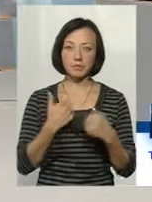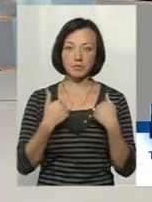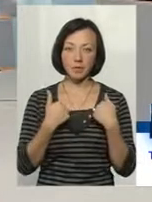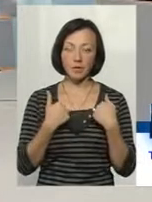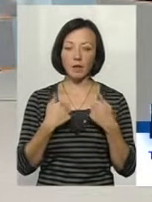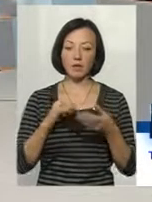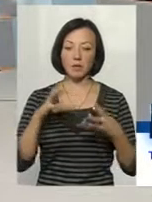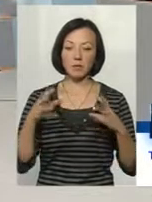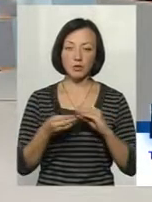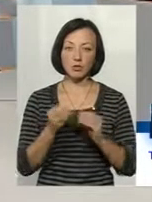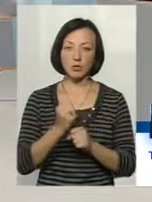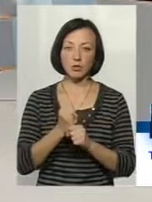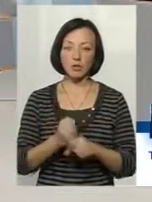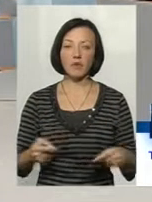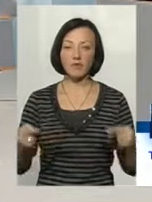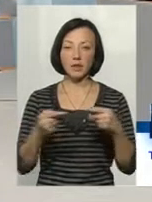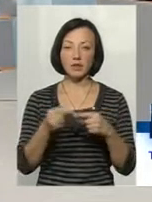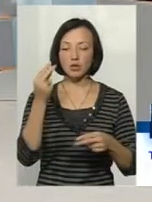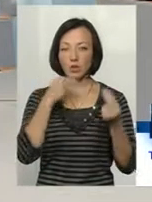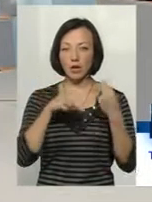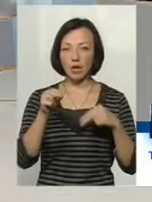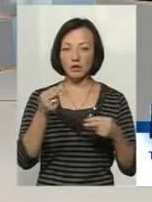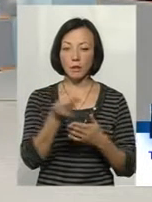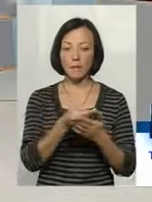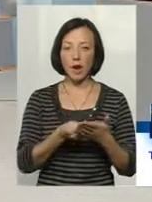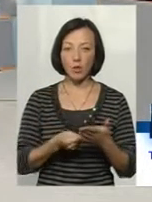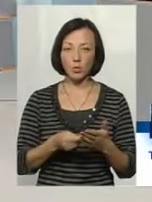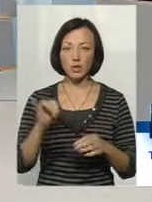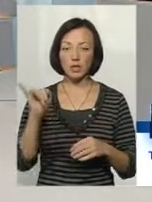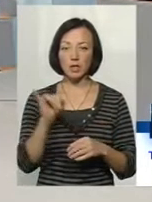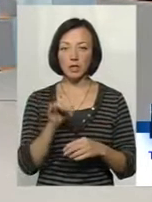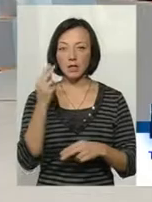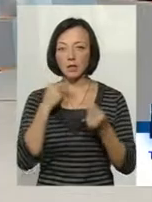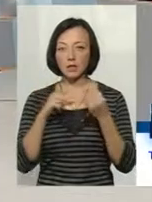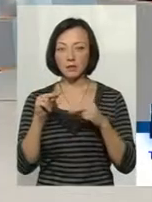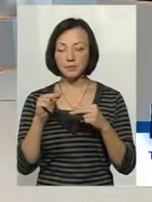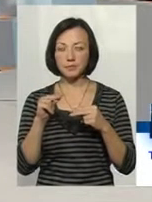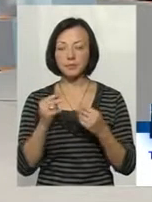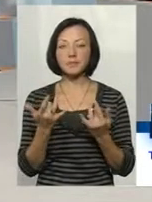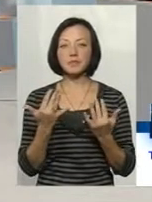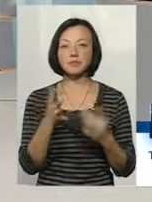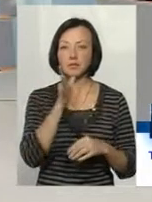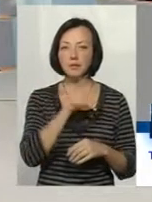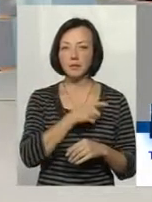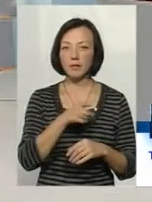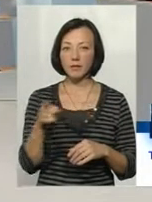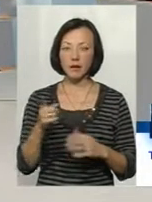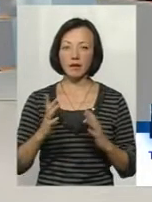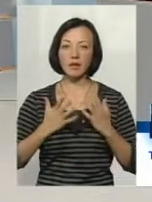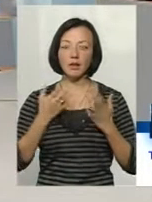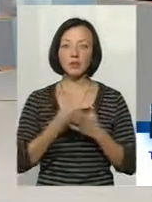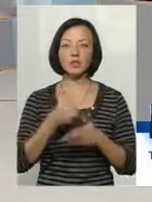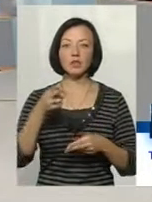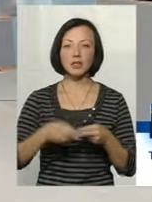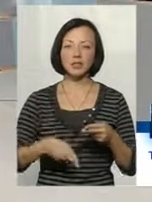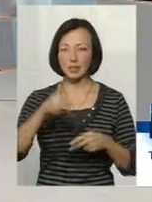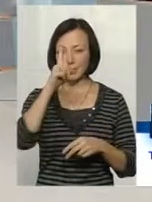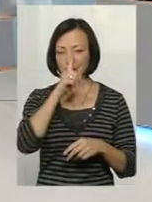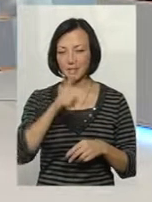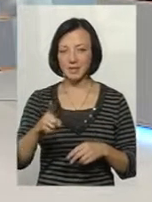підведено підсумки, визначені кращі малюнки. І скільки кращі часу ще є для натхнення до, і малювання? До закінчення